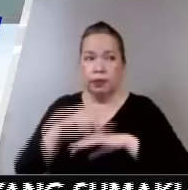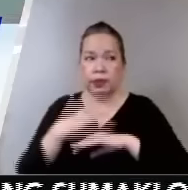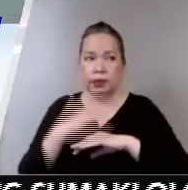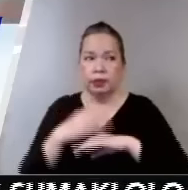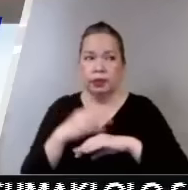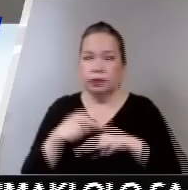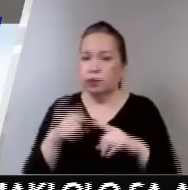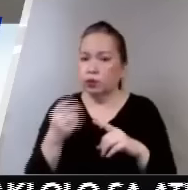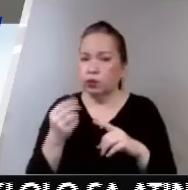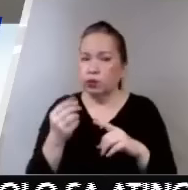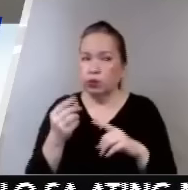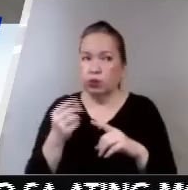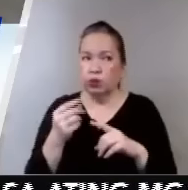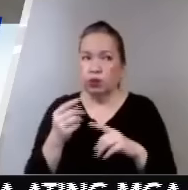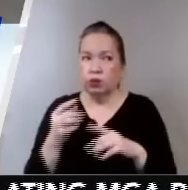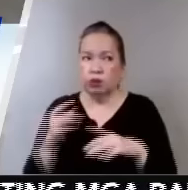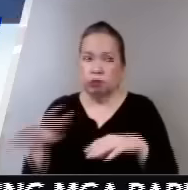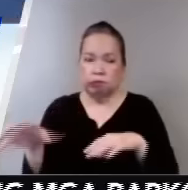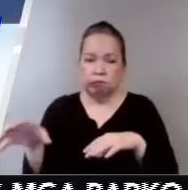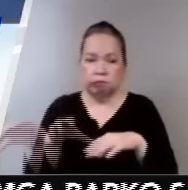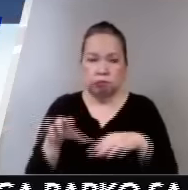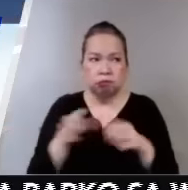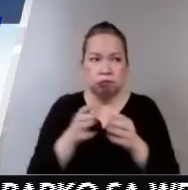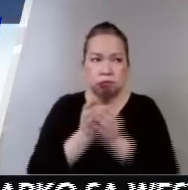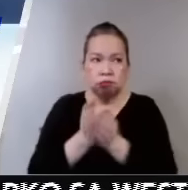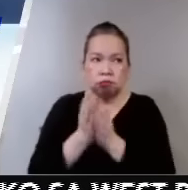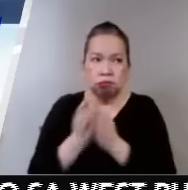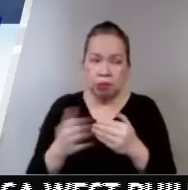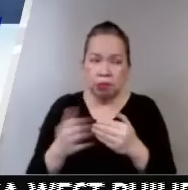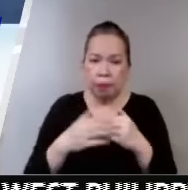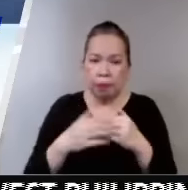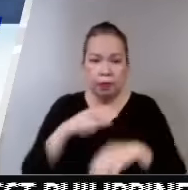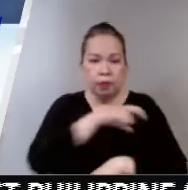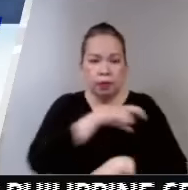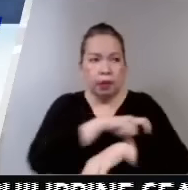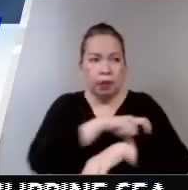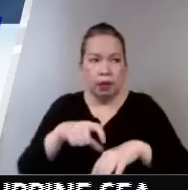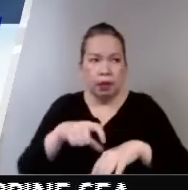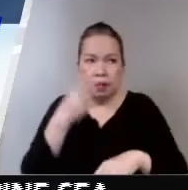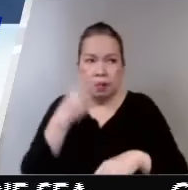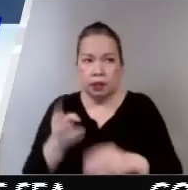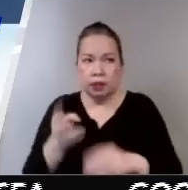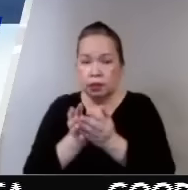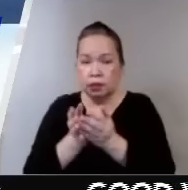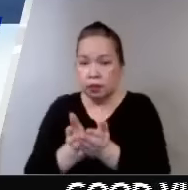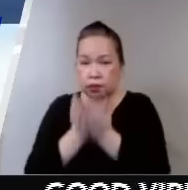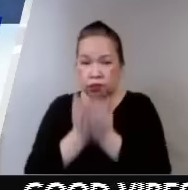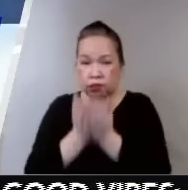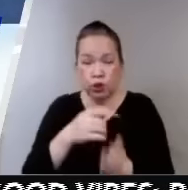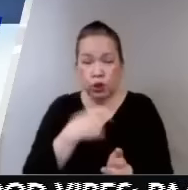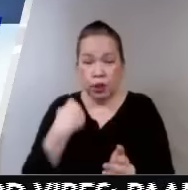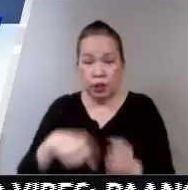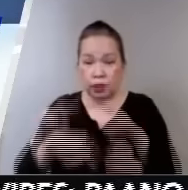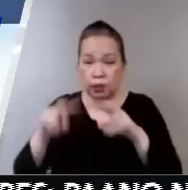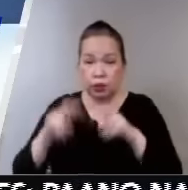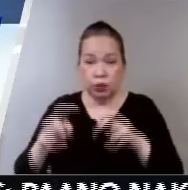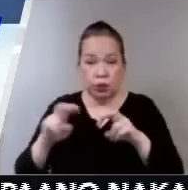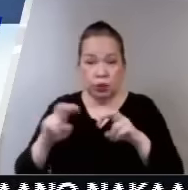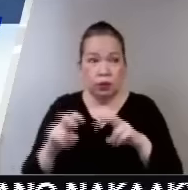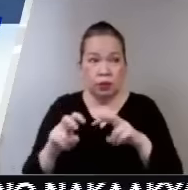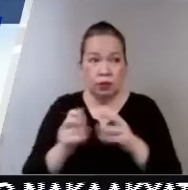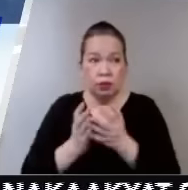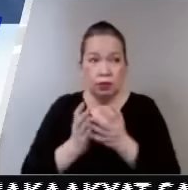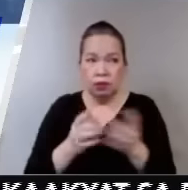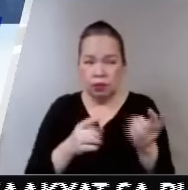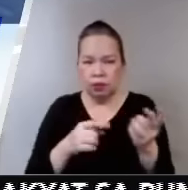sa Palawan ang mga researcher ng China. Nakuna ng 3 Chinese research vessels na ito sa Escoda Shoal o sa Bina Shoal na pasok